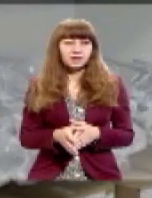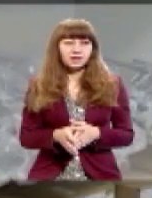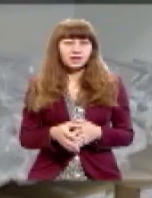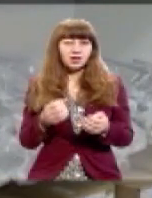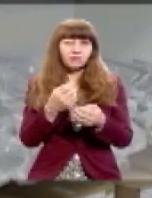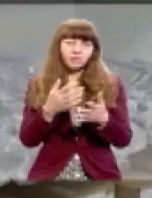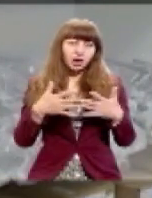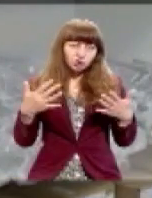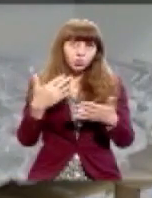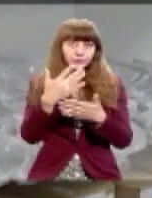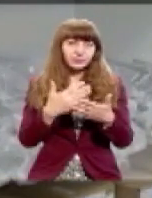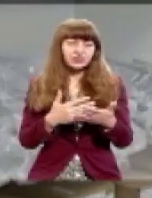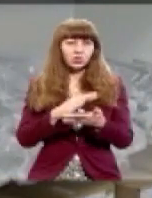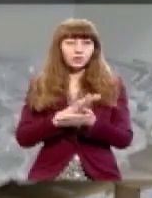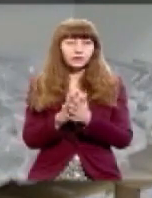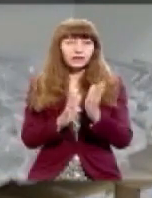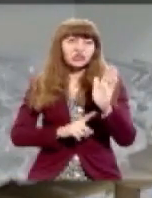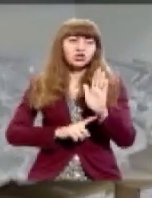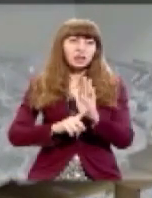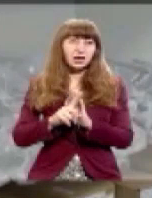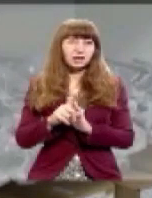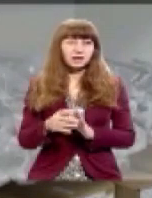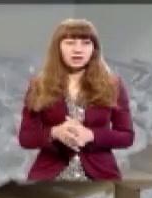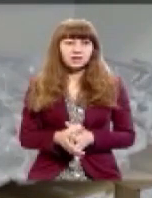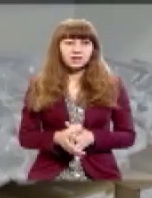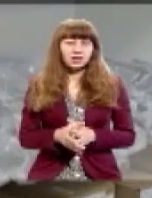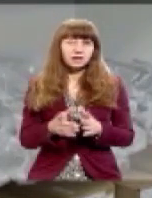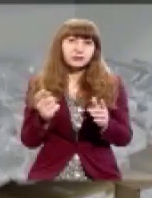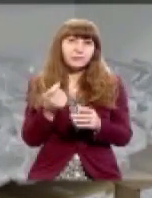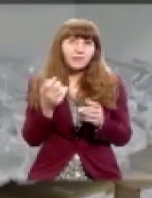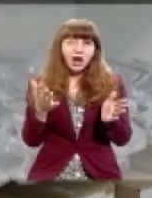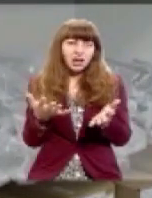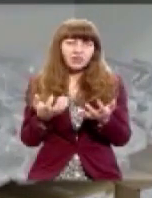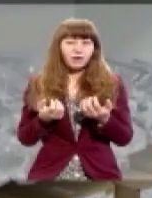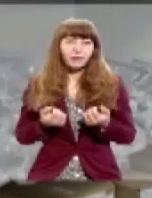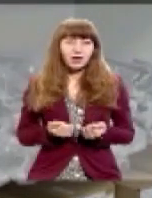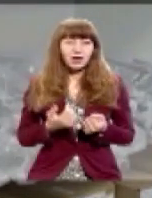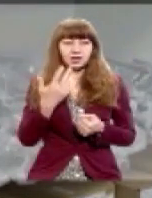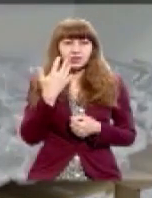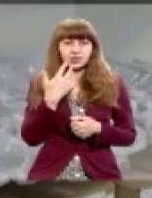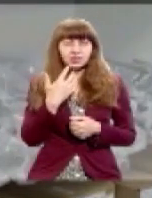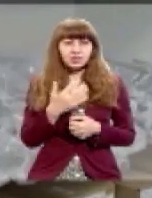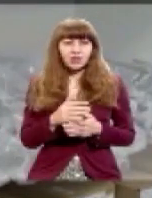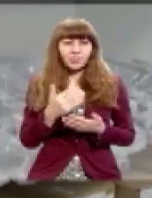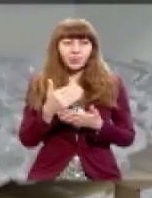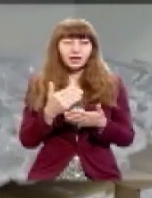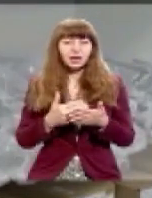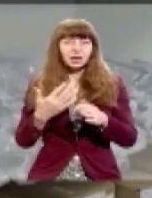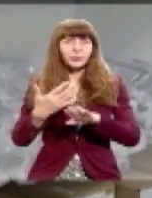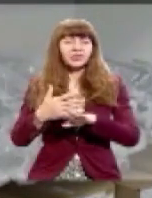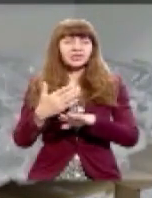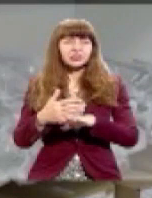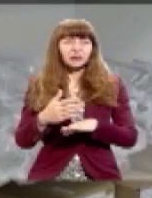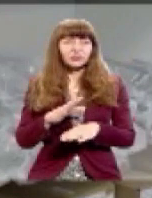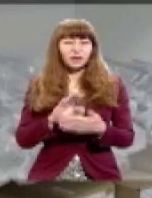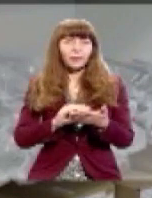услуг, мы это начинали с самого малого количества. То есть мы каждый раз добавляем. Когда вот я обратился по программе кредитования, я